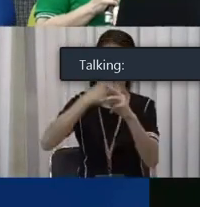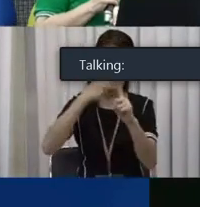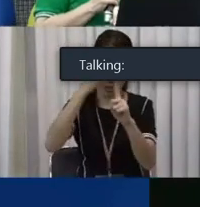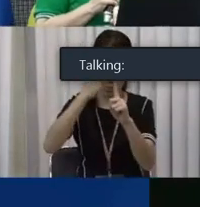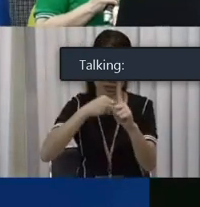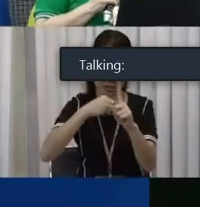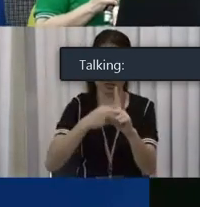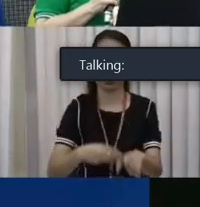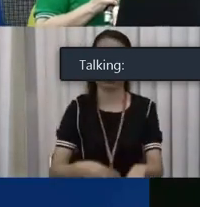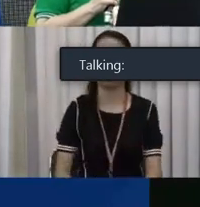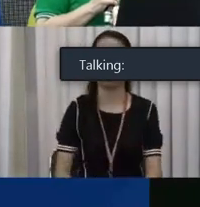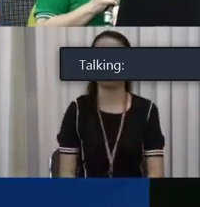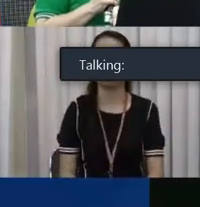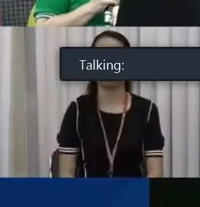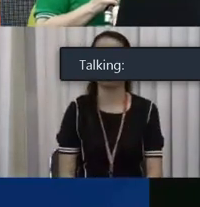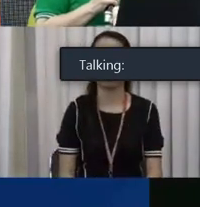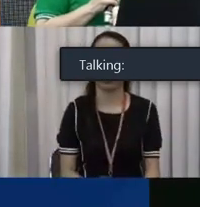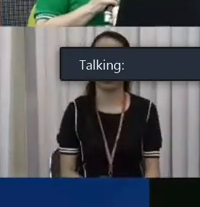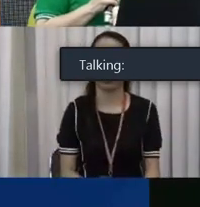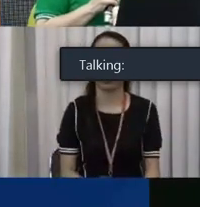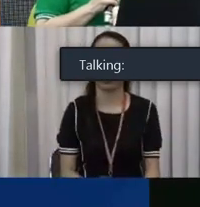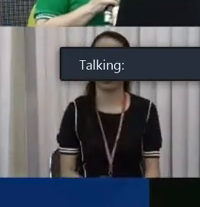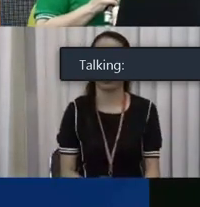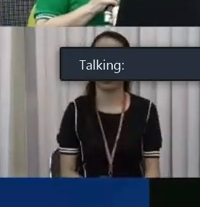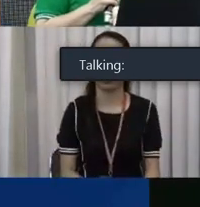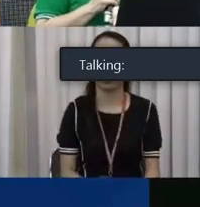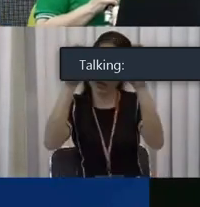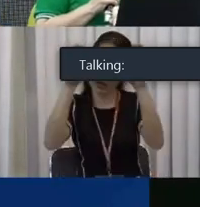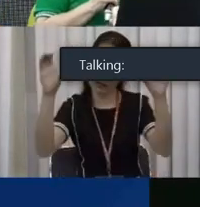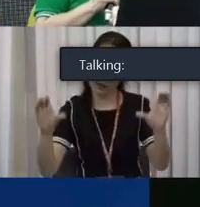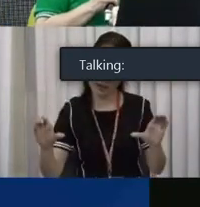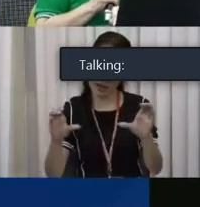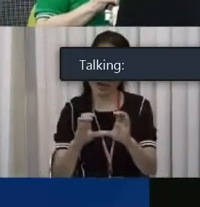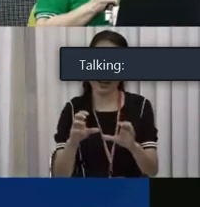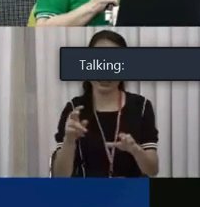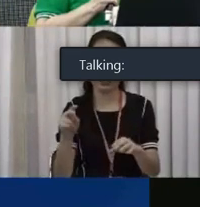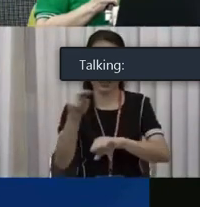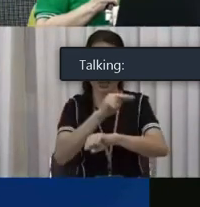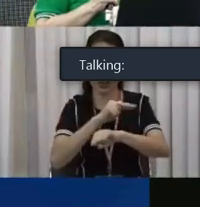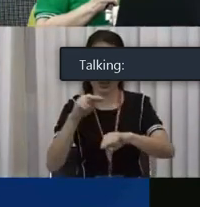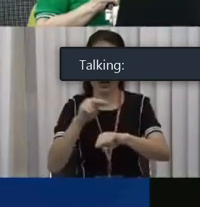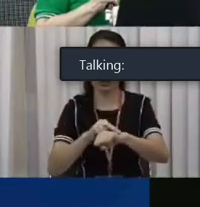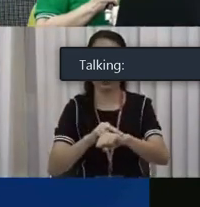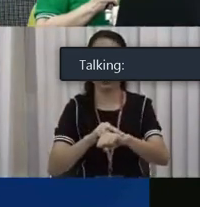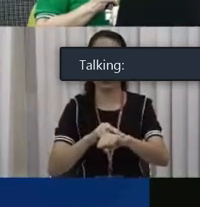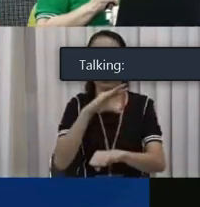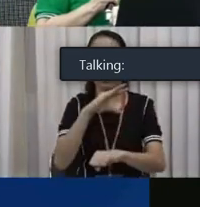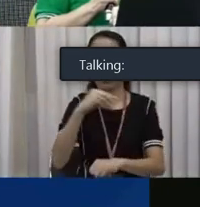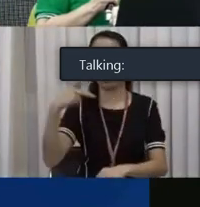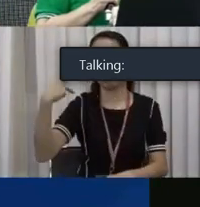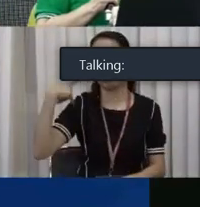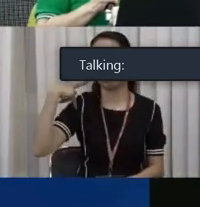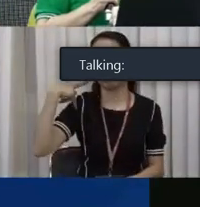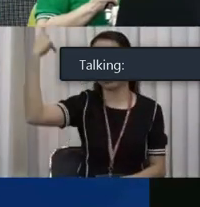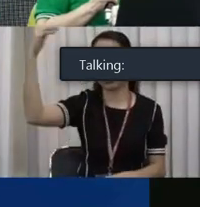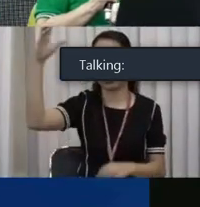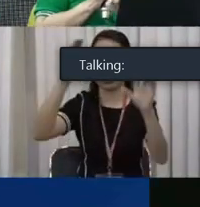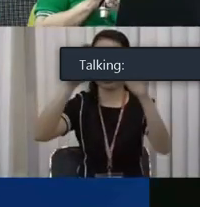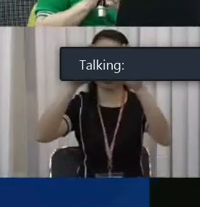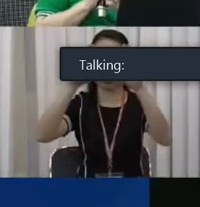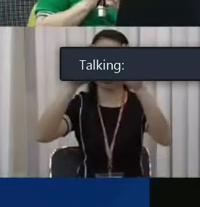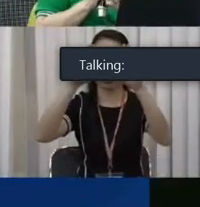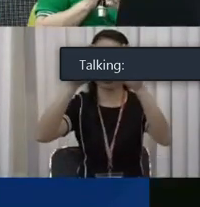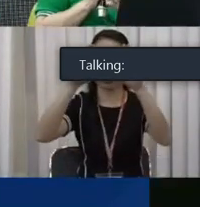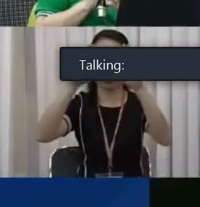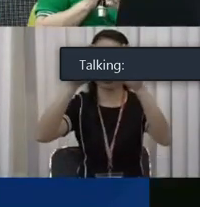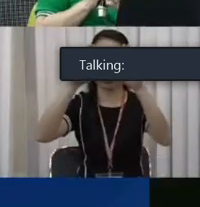sa imong para makatrabaho. Training certificates, national certificates, professional license og